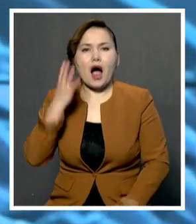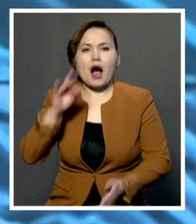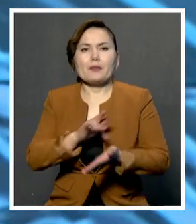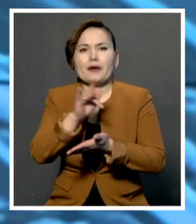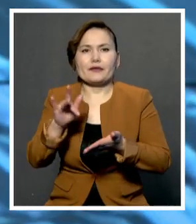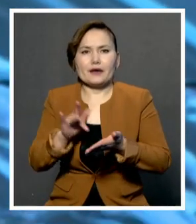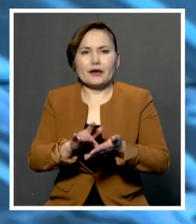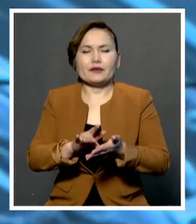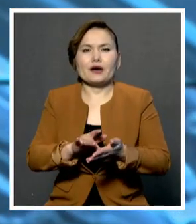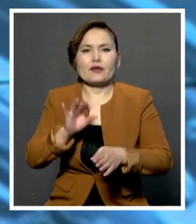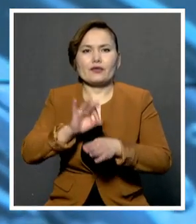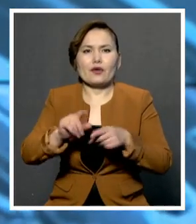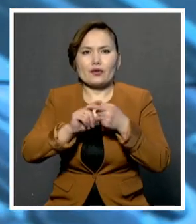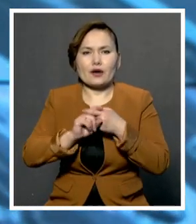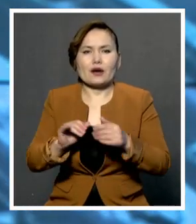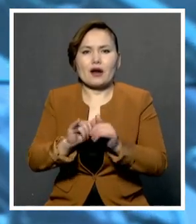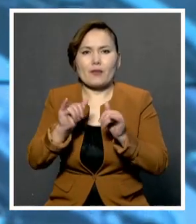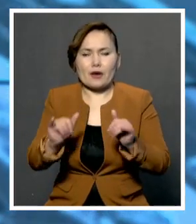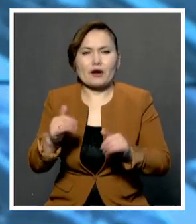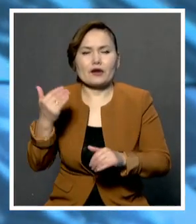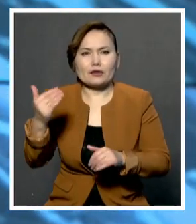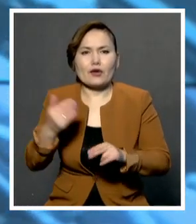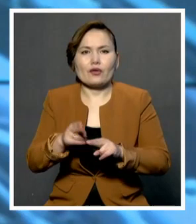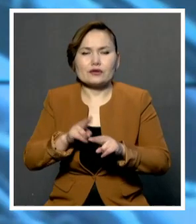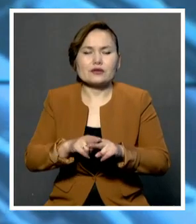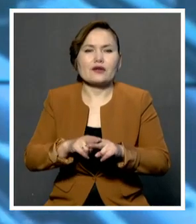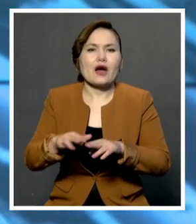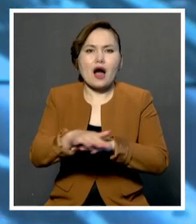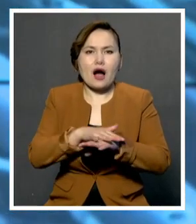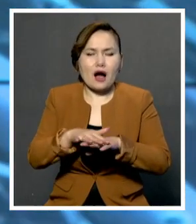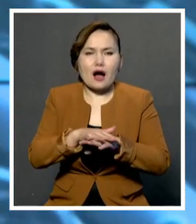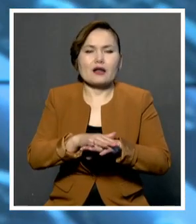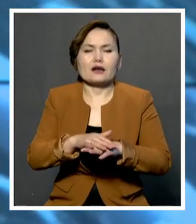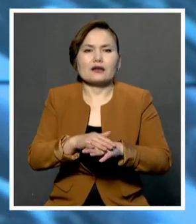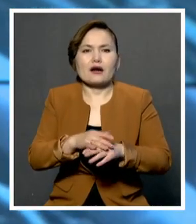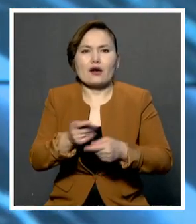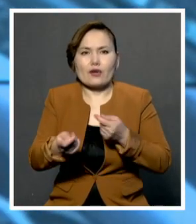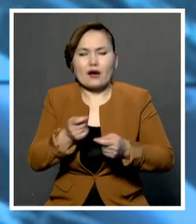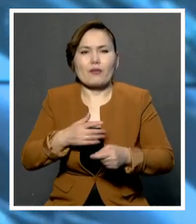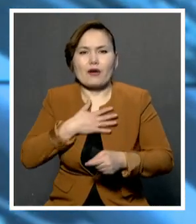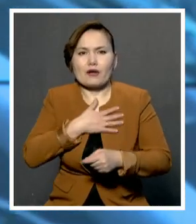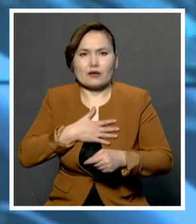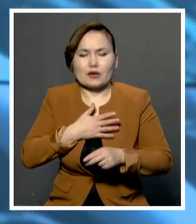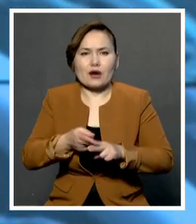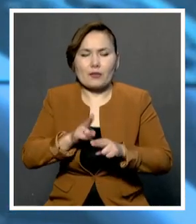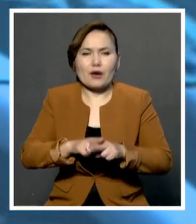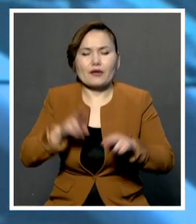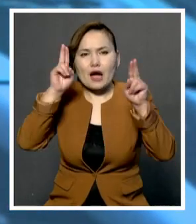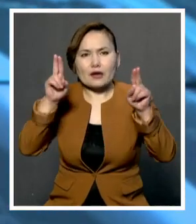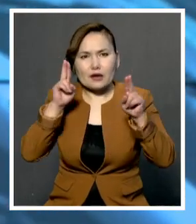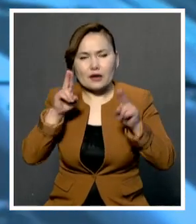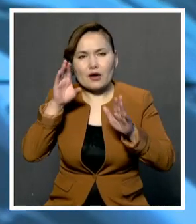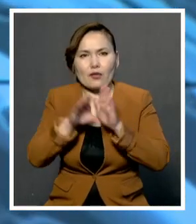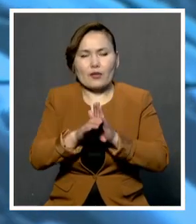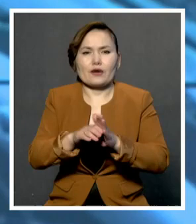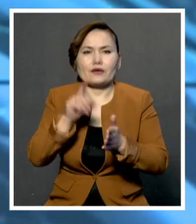Алматыда эпидемиологиялық жағдайдың ушығуына қоғам белсенділері де алаңдап отыр. Сондықтан еліміздің бас санитар дәрігері бекіткен қаулыны бұлжытпай орындап, қорғанып